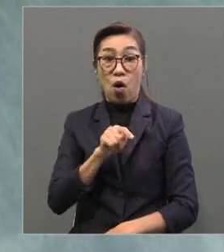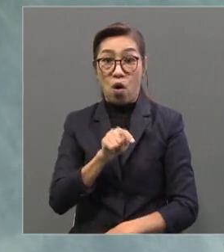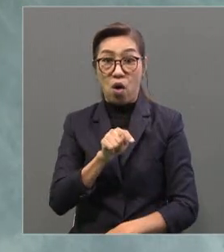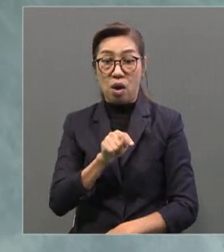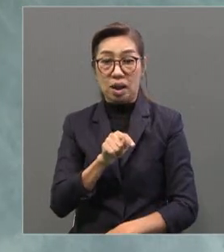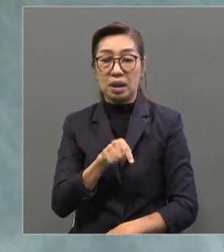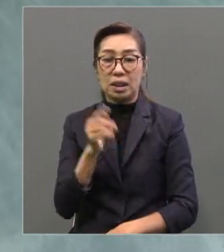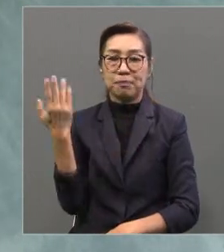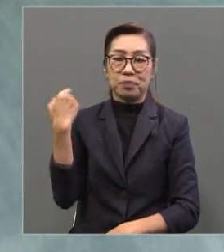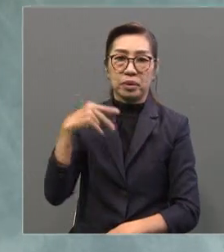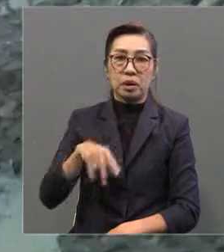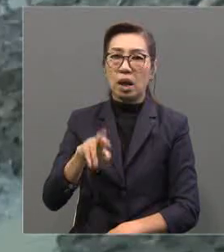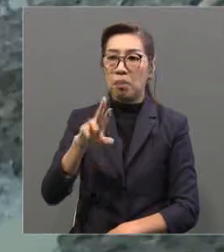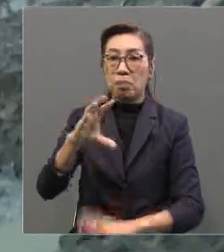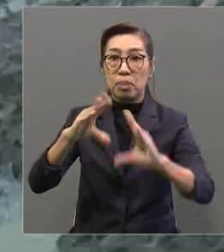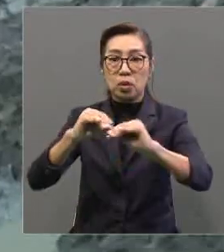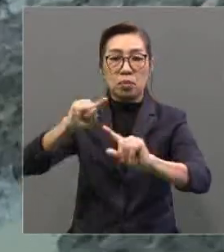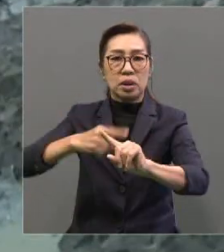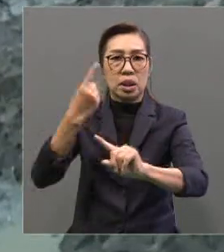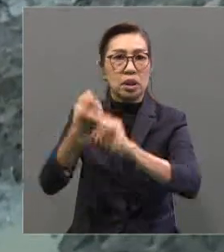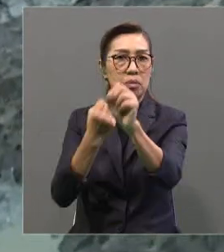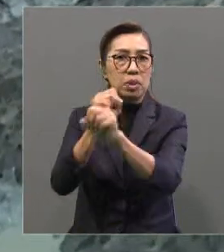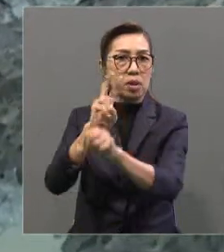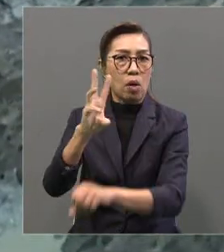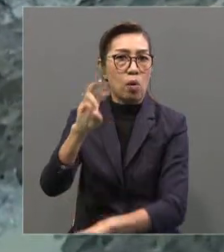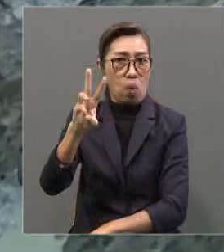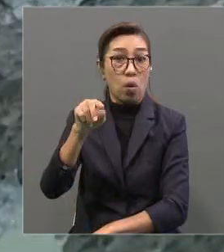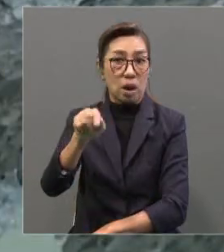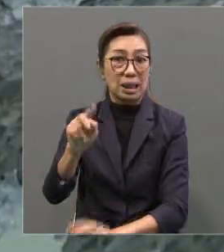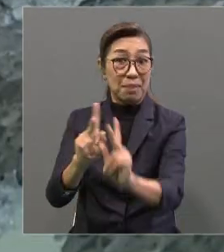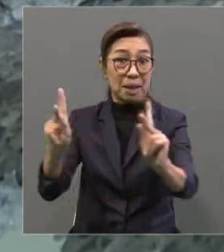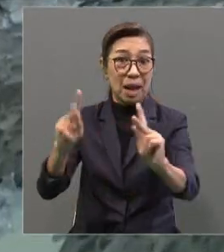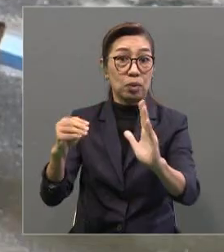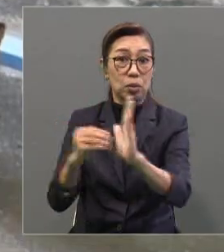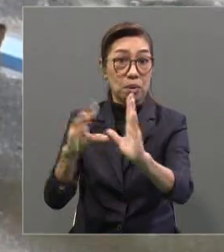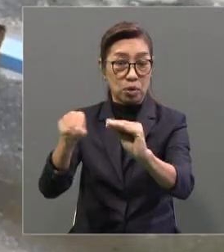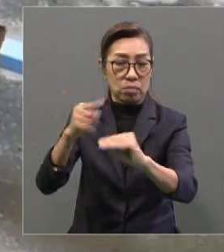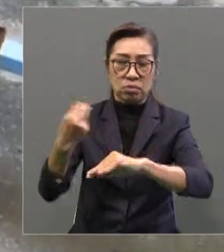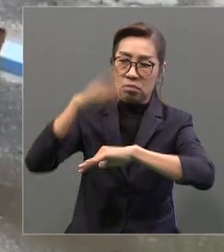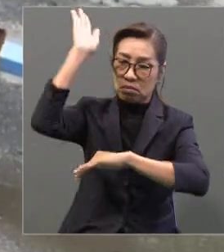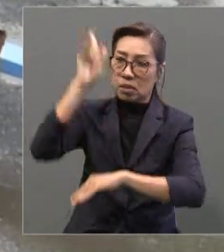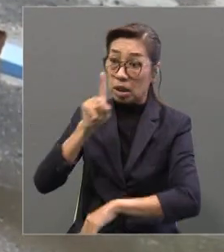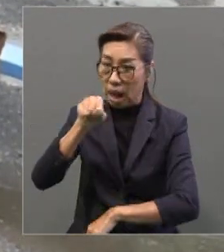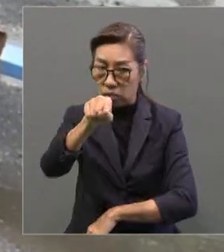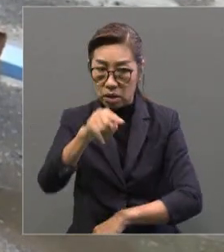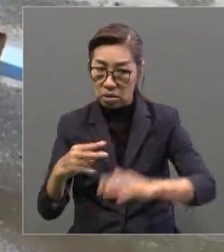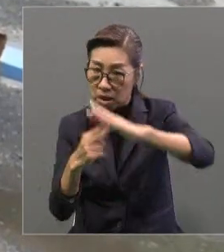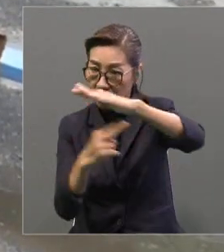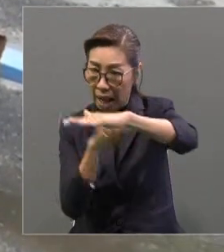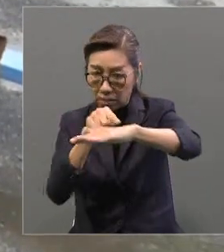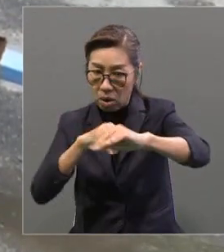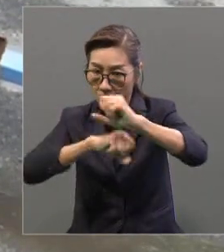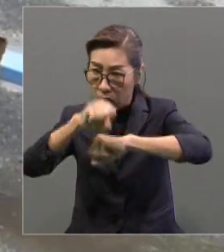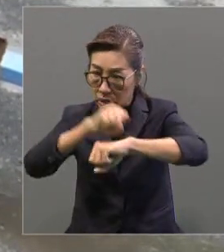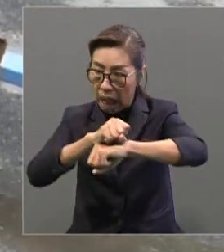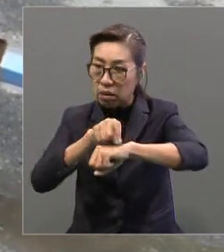ภัยของสะพานแห่งนี้ตั้งแต่เดือนมกราคมปี2566ปีนี้แหละค่ะตั้งแต่ต้นปีรวมทั้งพบว่ามีการขยายระยะเวลาการก่